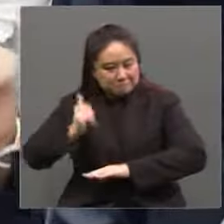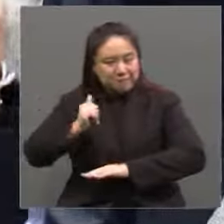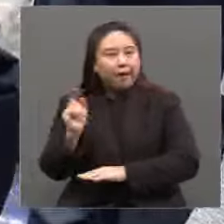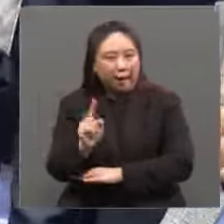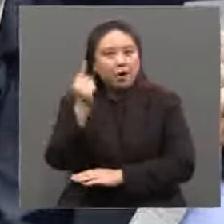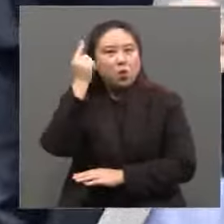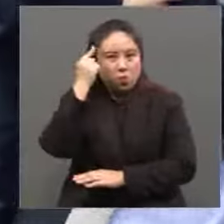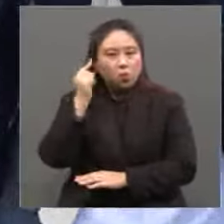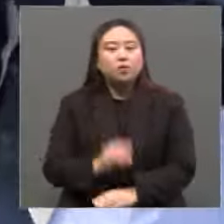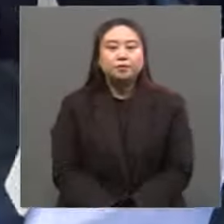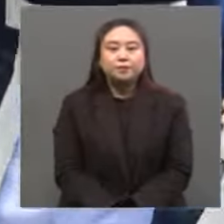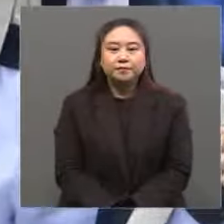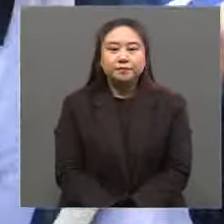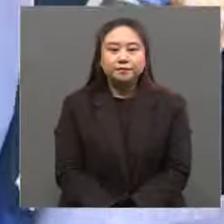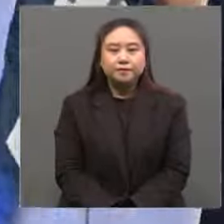ไหน